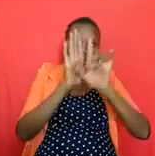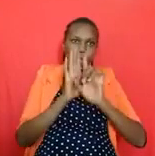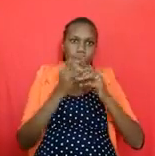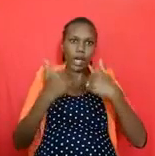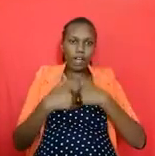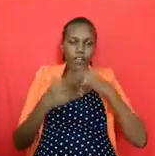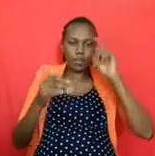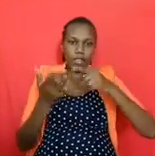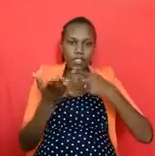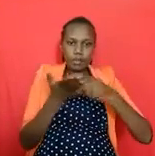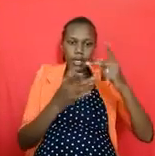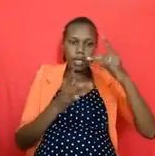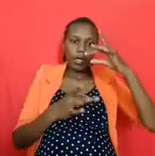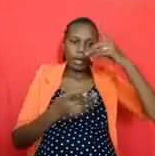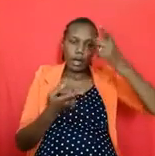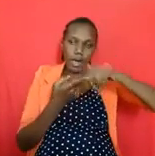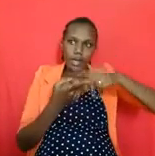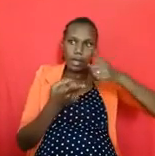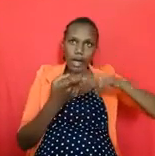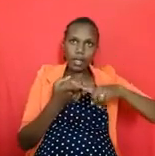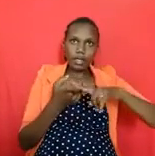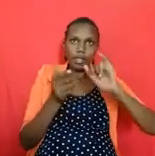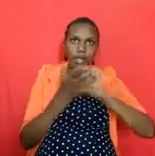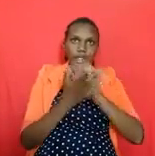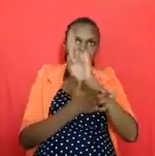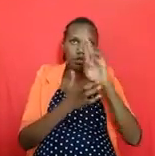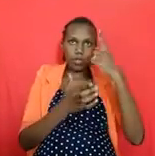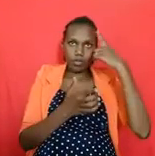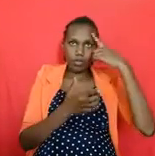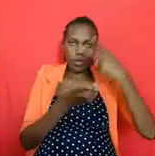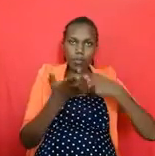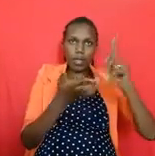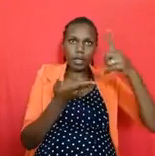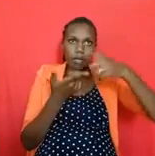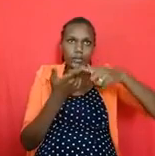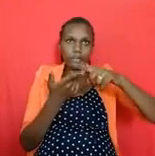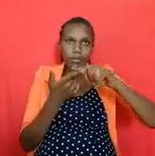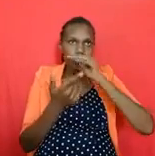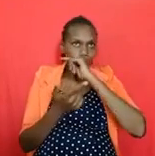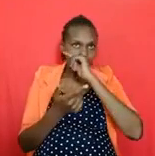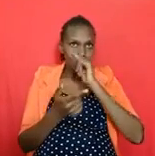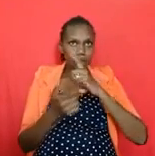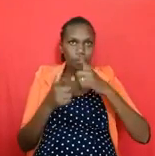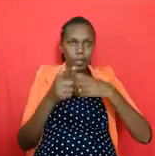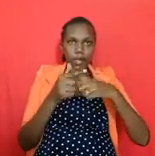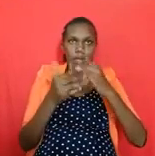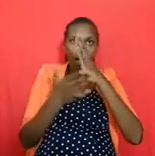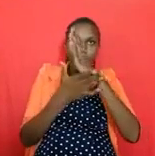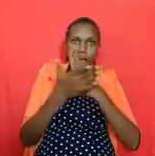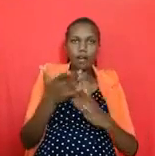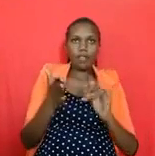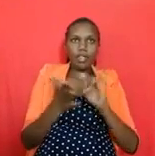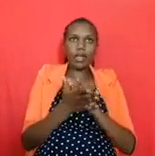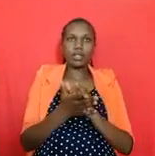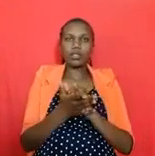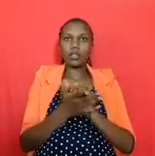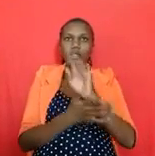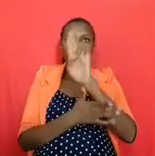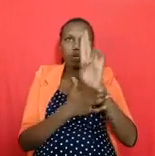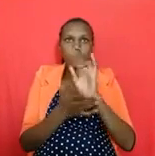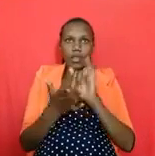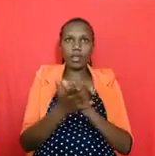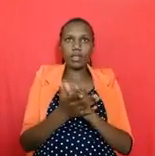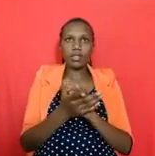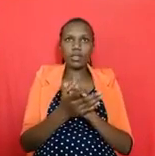interest besa izi onyige sidite kureha interest kuota ni murare hide kuota ya diocese na ya diconary na ile ingi